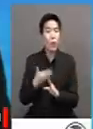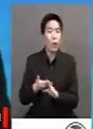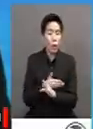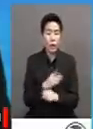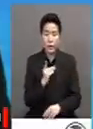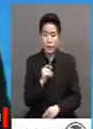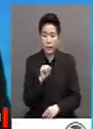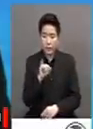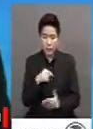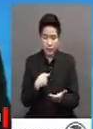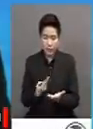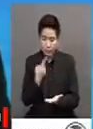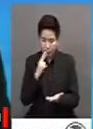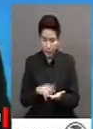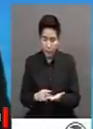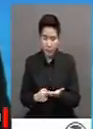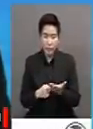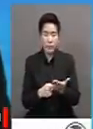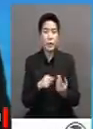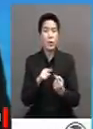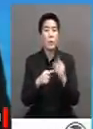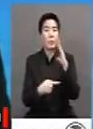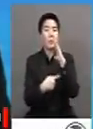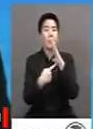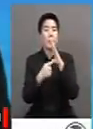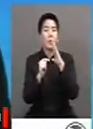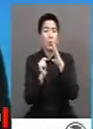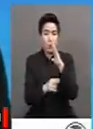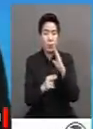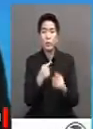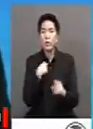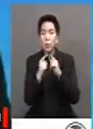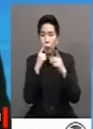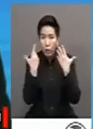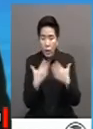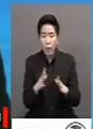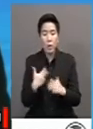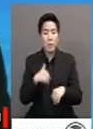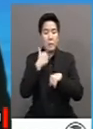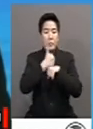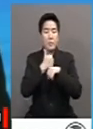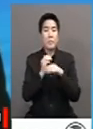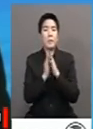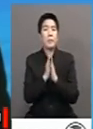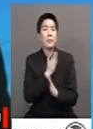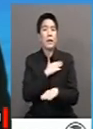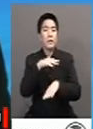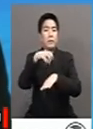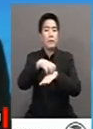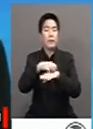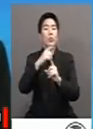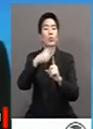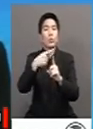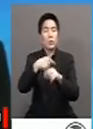ทำหนังสือถึงเจ้าคณะใหญ่หัวหน้ากลางเจ้าคณะจังหวัดปทุมธานีรวมไปถึงรักษาการเจ้าอาวาสวัดพระธรรมกายท